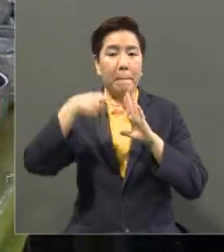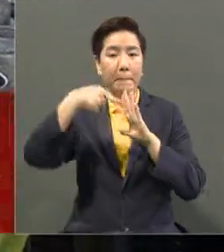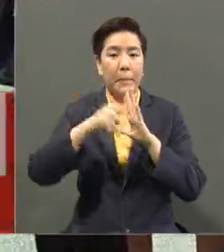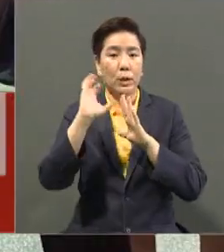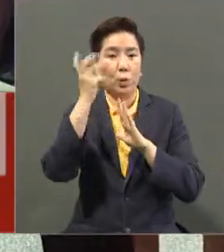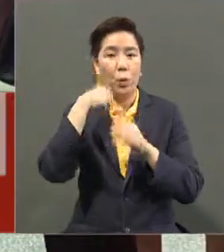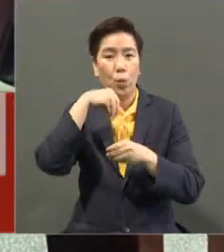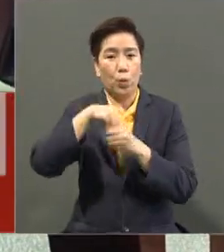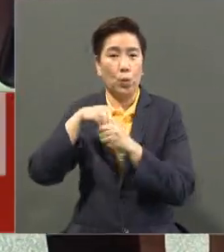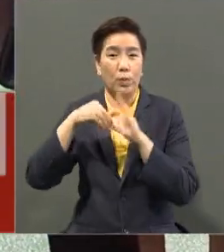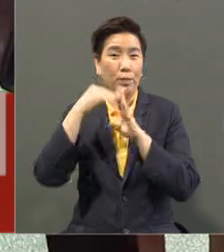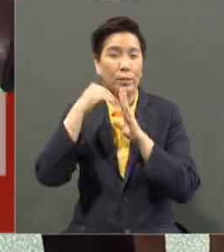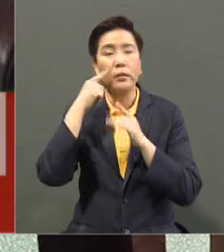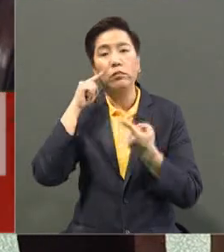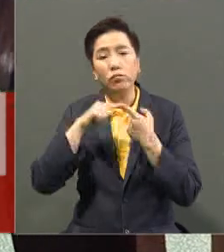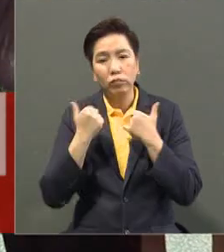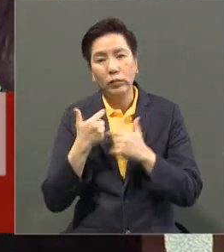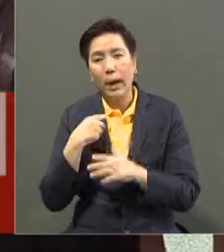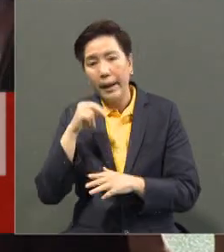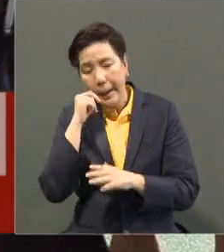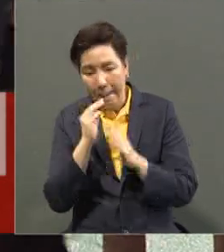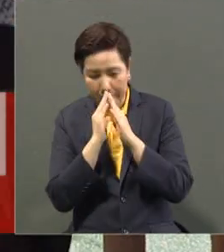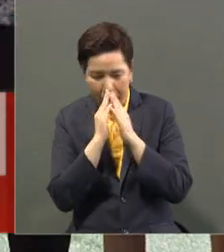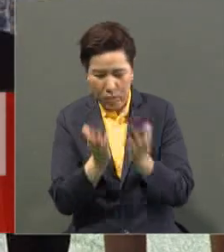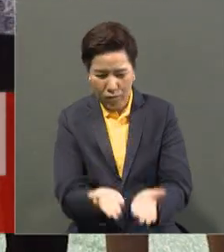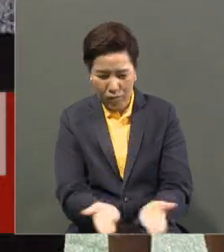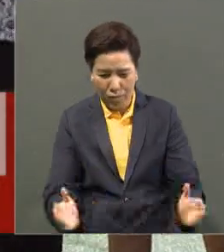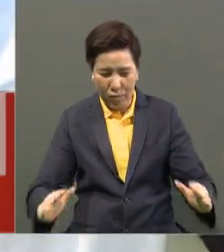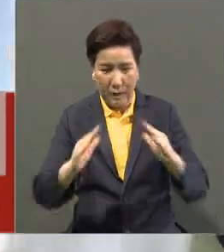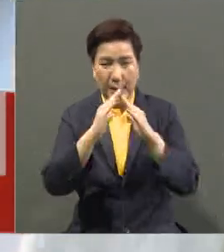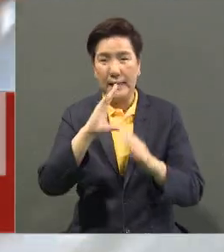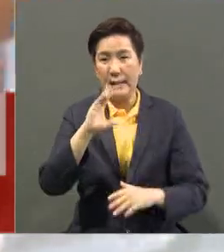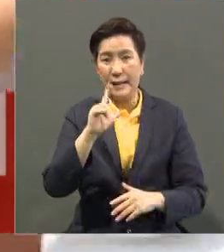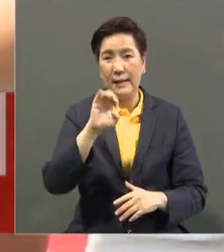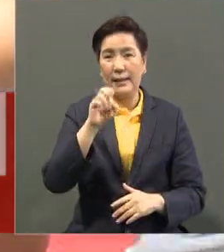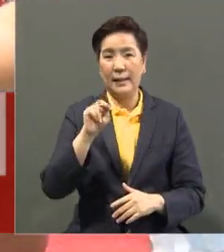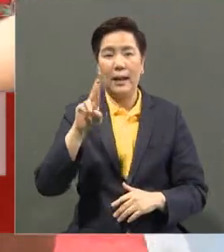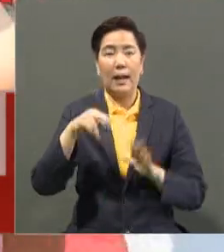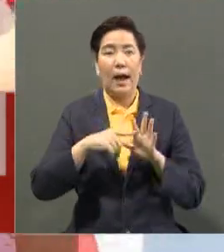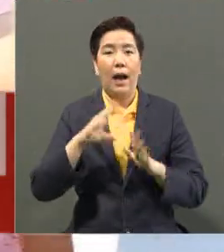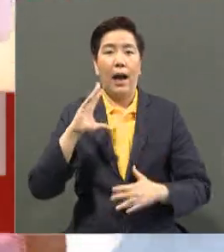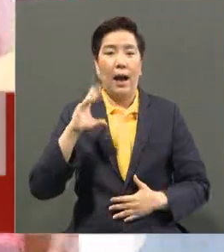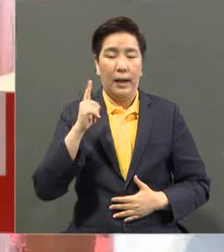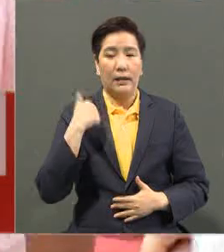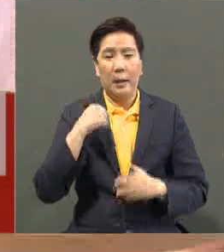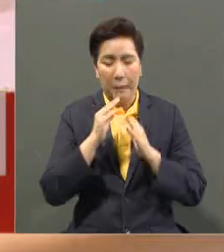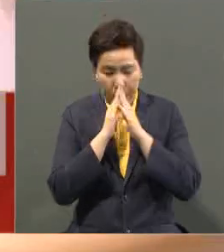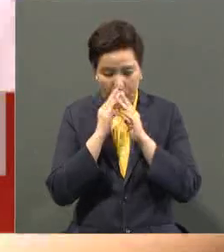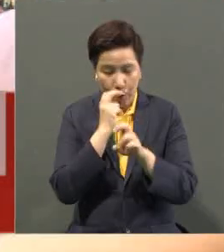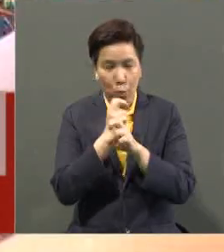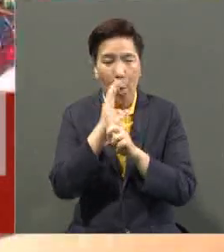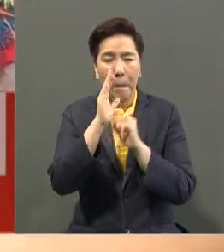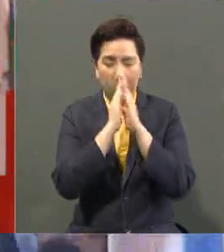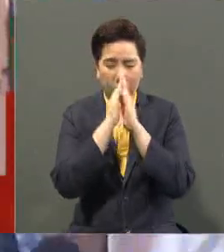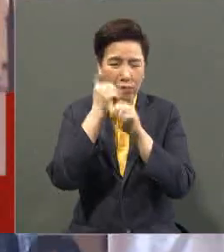อยู่ที่อยู่ที่นั่นอยู่แล้วเนี่ยเขาก็เดินทางมาส่งน้ำพระพุทธชินราชจำลองและพระบรมสารีริกาตุนะครับที่หน้าวิหาร